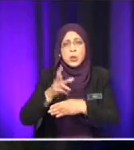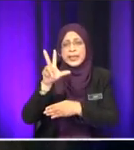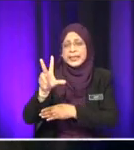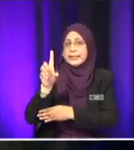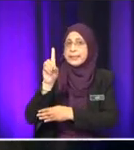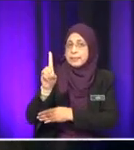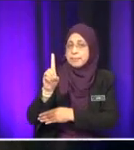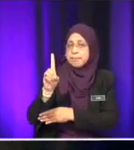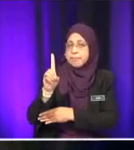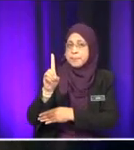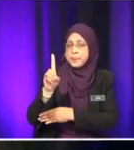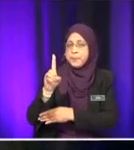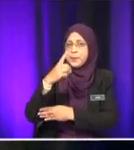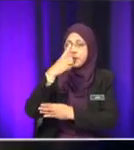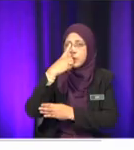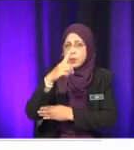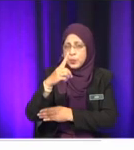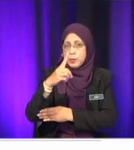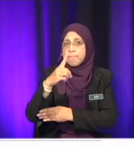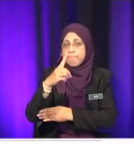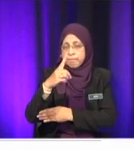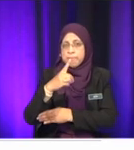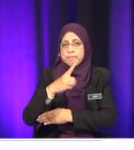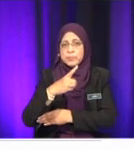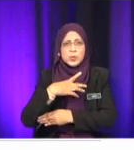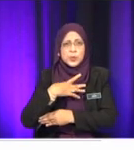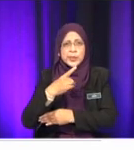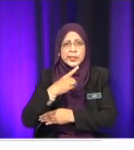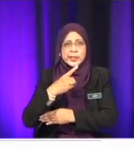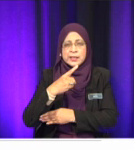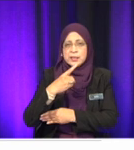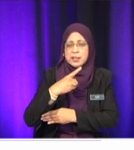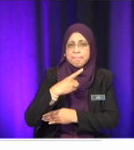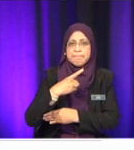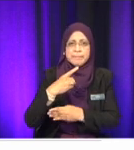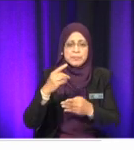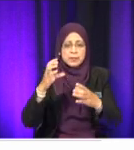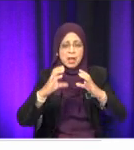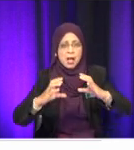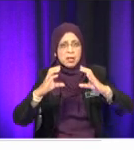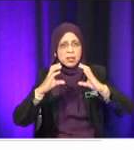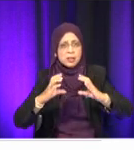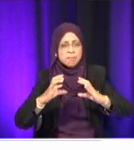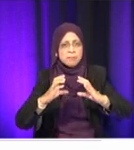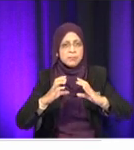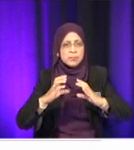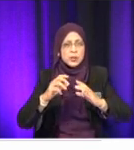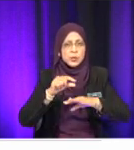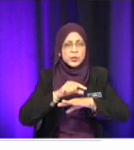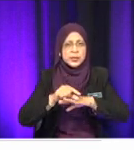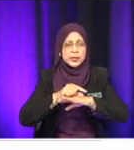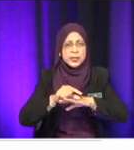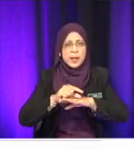dimensi oke untuk dinikmati secara nilai estetikanya kemudian Arca itu